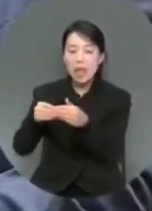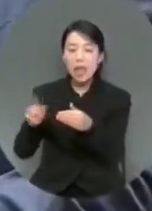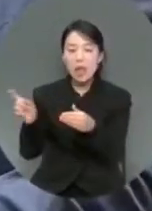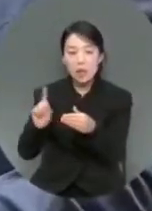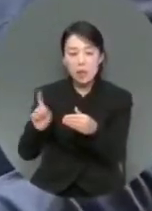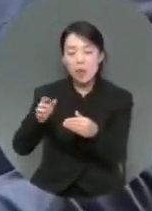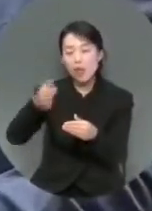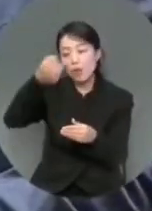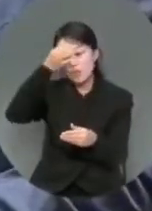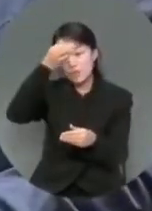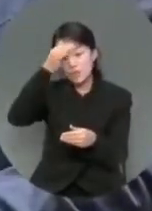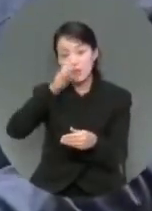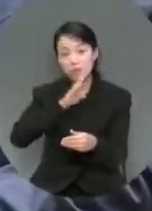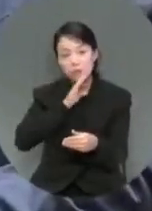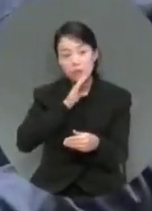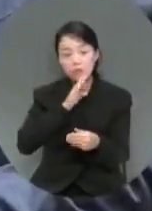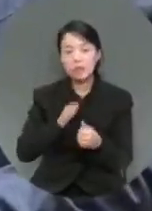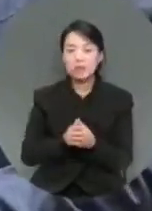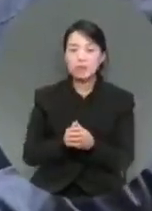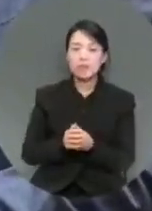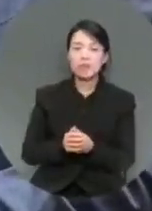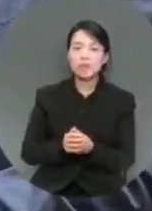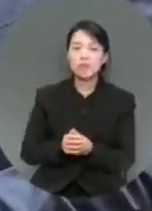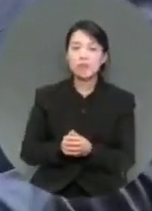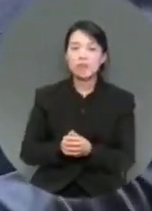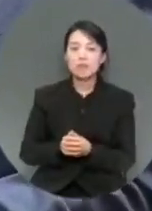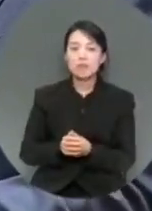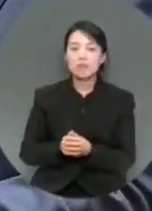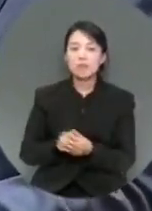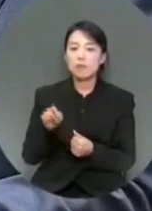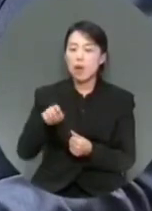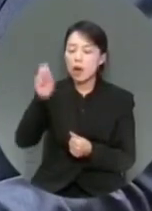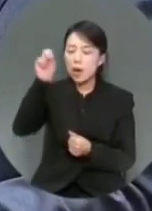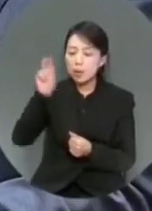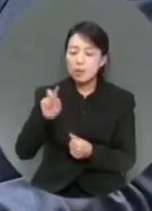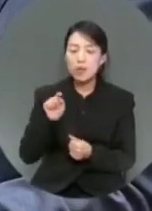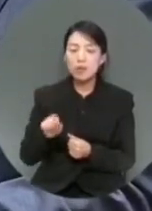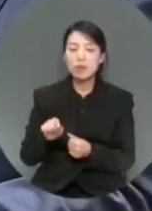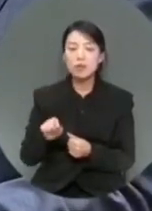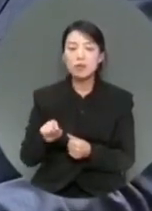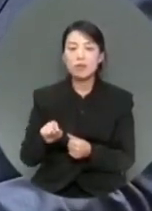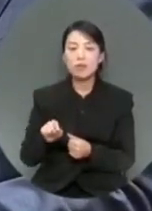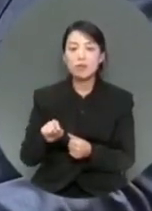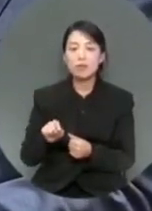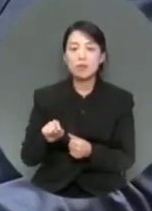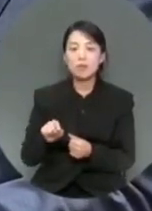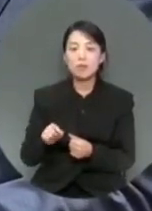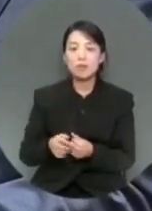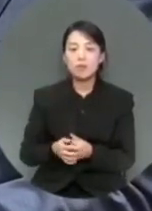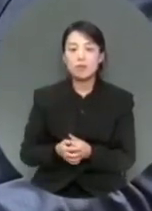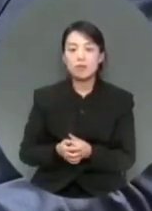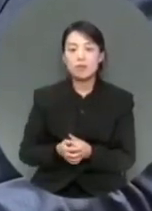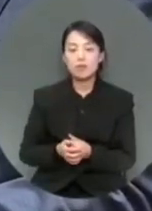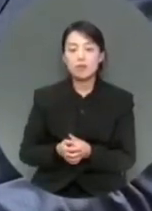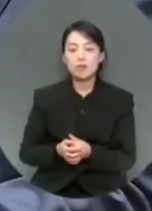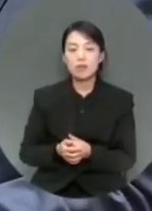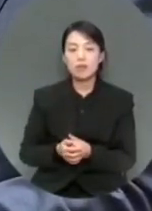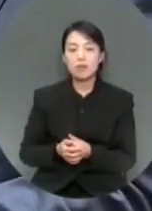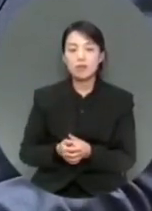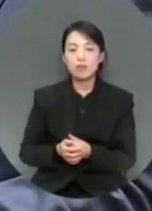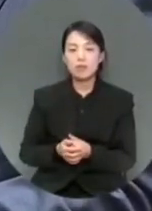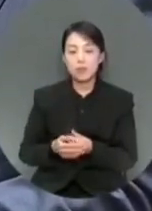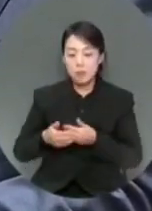맞죠? 예, 그 그죠? 부분은 전적으로 예. 동감합니다. 그러면 이게 갑자기 이게 무슨 뭐그 과정을